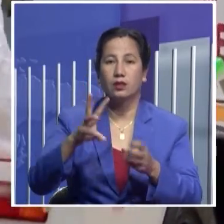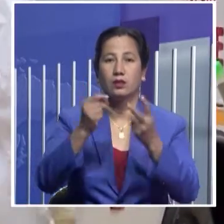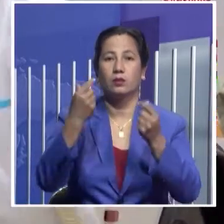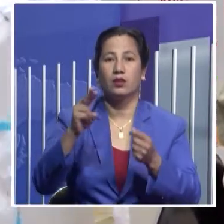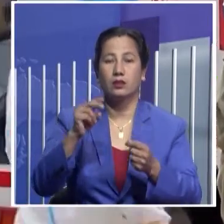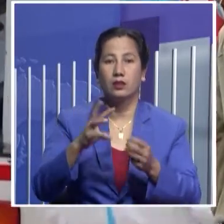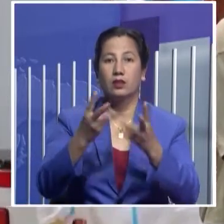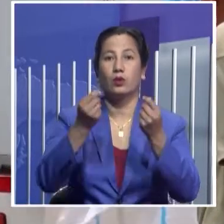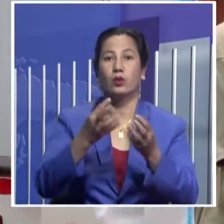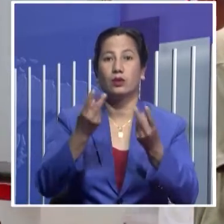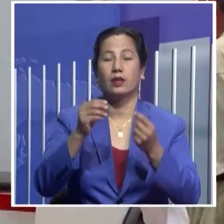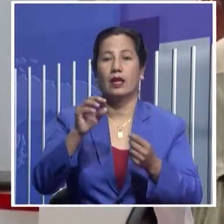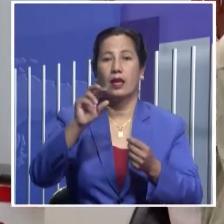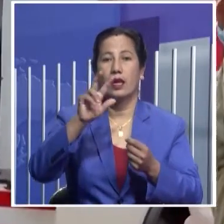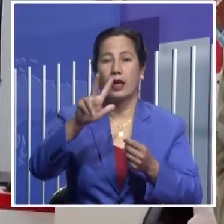संख्या